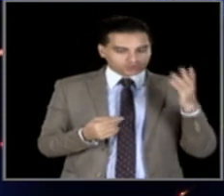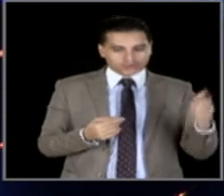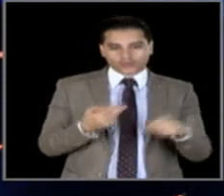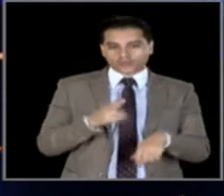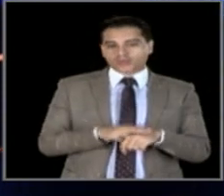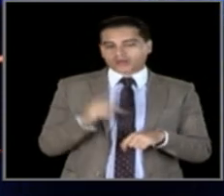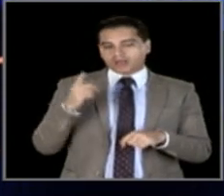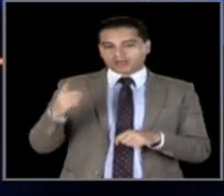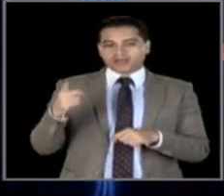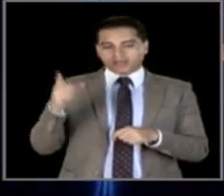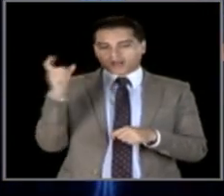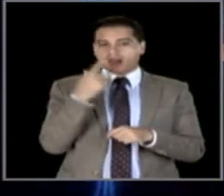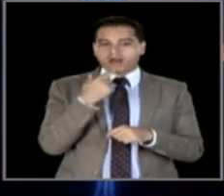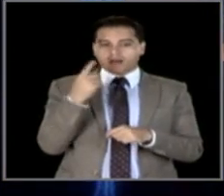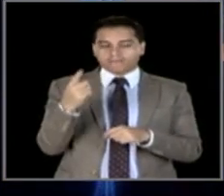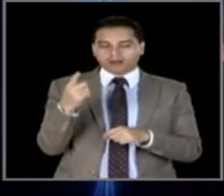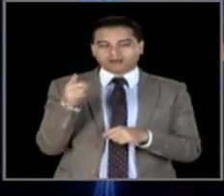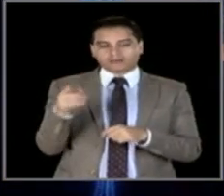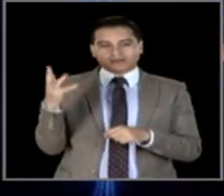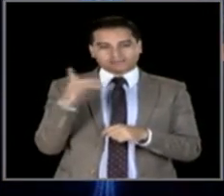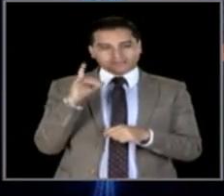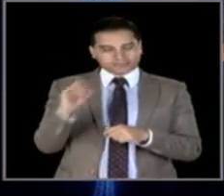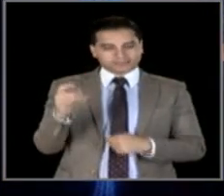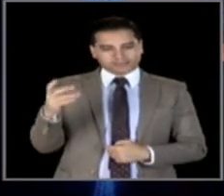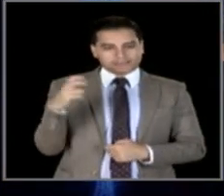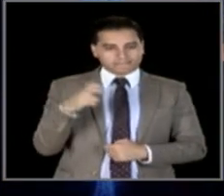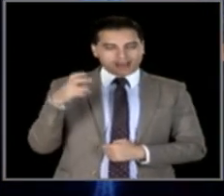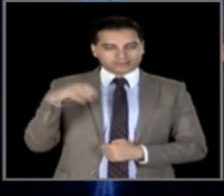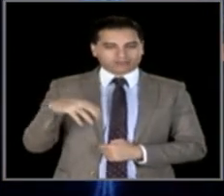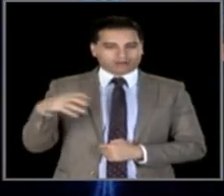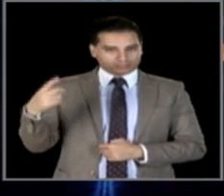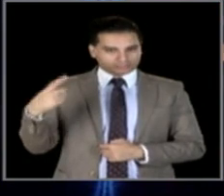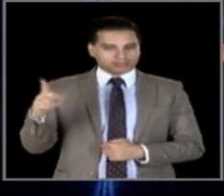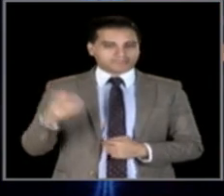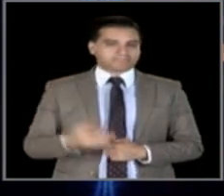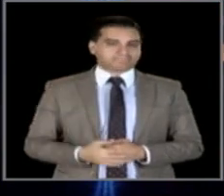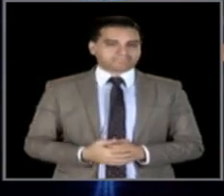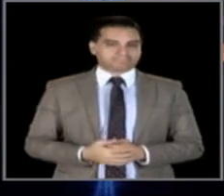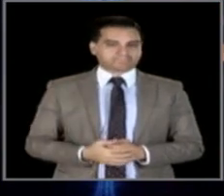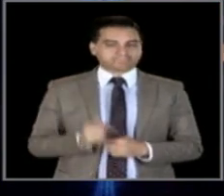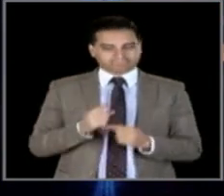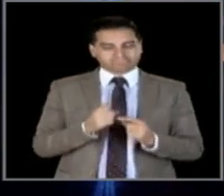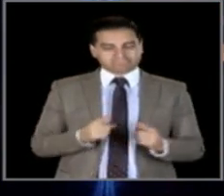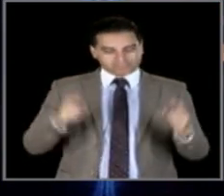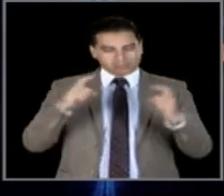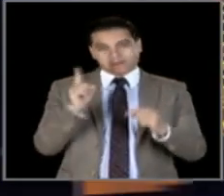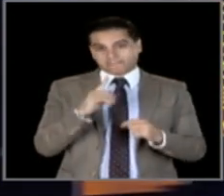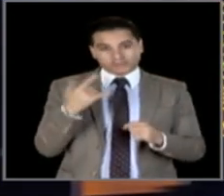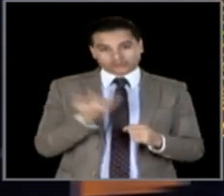الهلال الأحمر الرسمية، صقر قريش القاهرة 50. مباراة مش